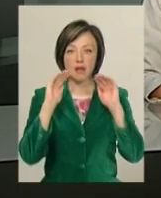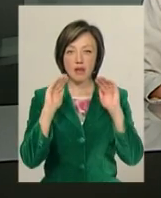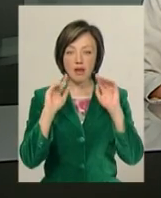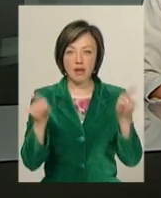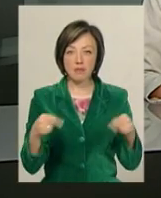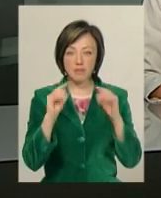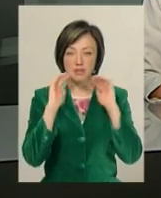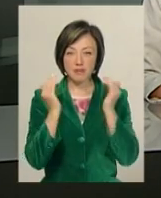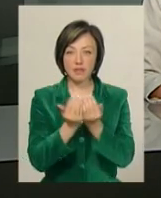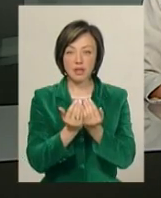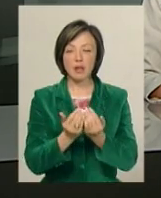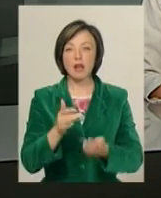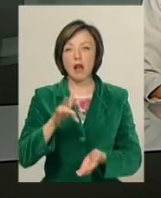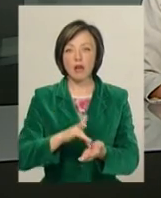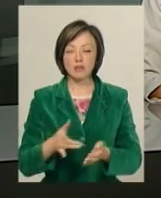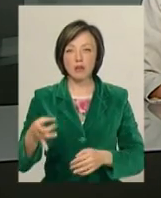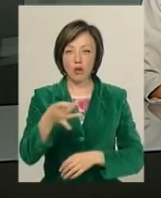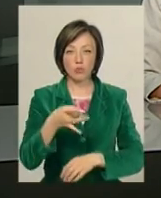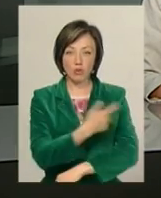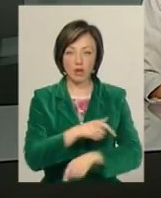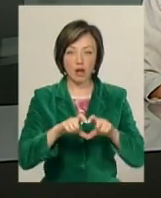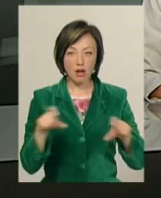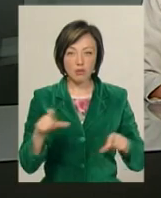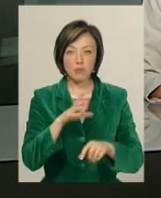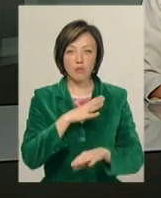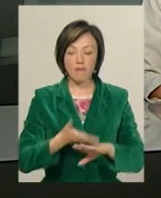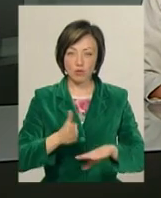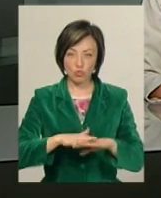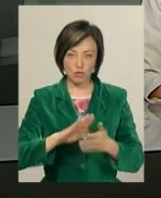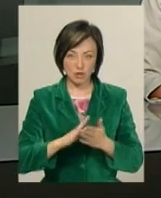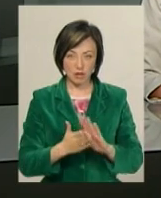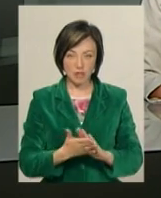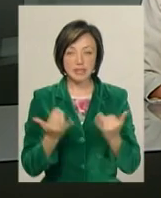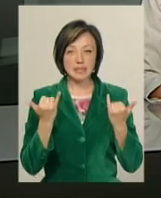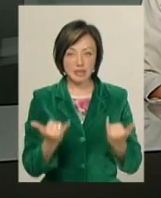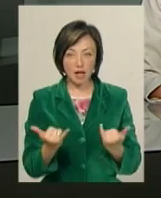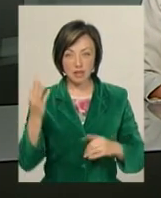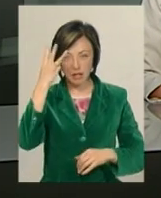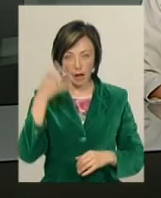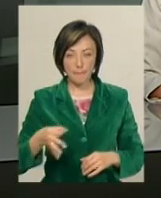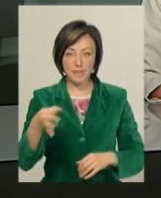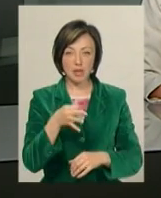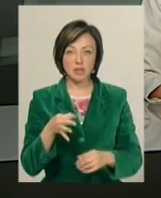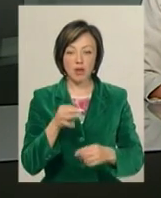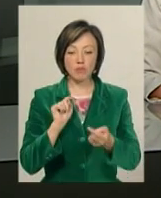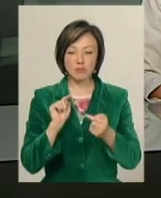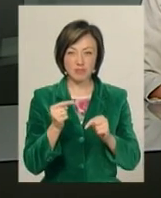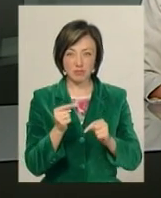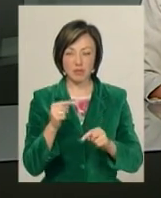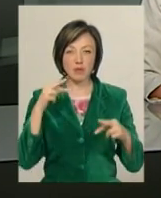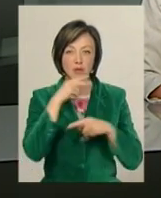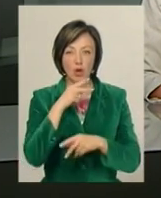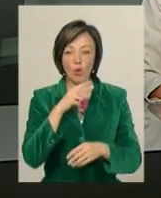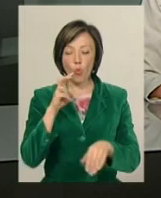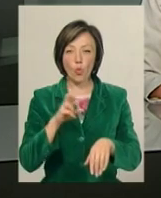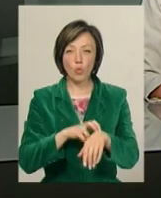Славуцької центральної районної лікарні. На той момент вона перебувала у важкому стані. Зараз на Хмельниччині антидотів від укусів змій